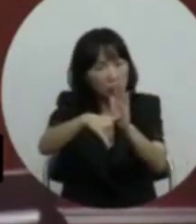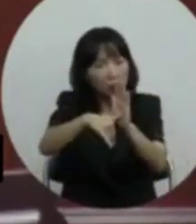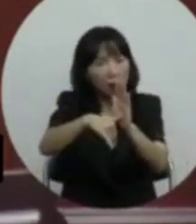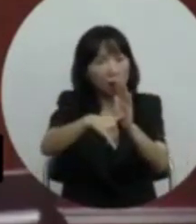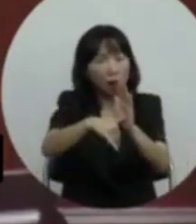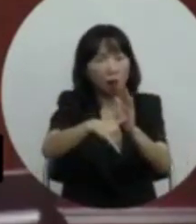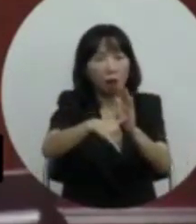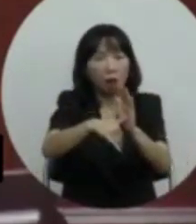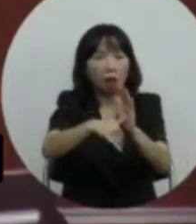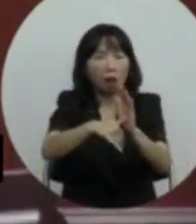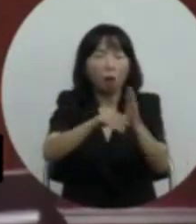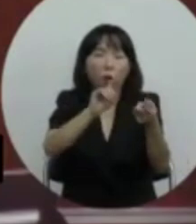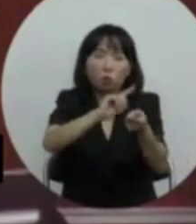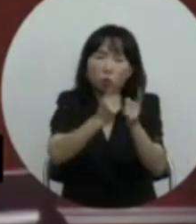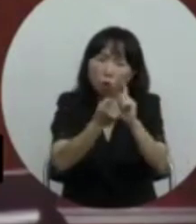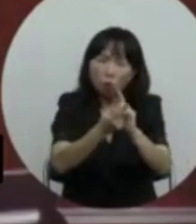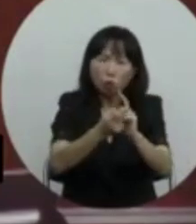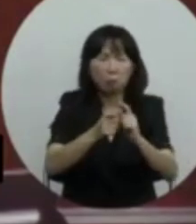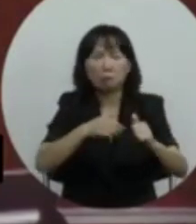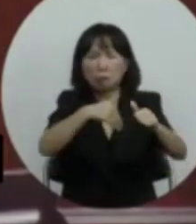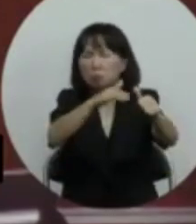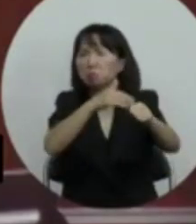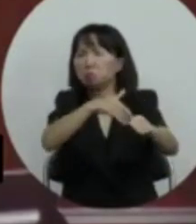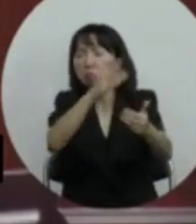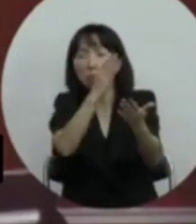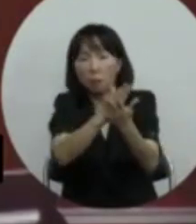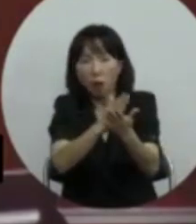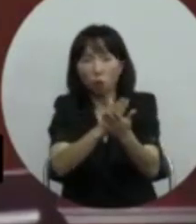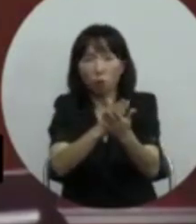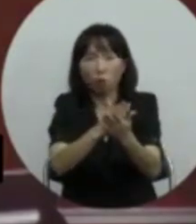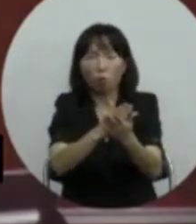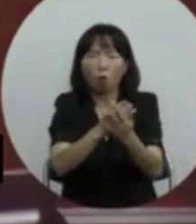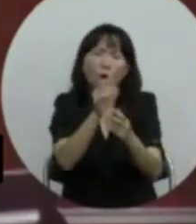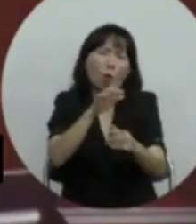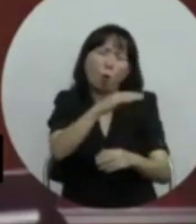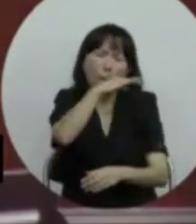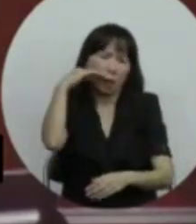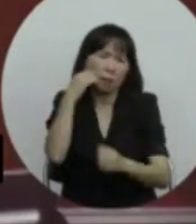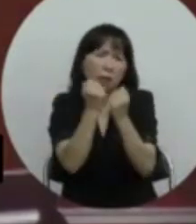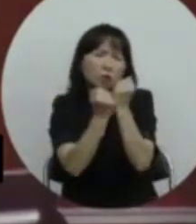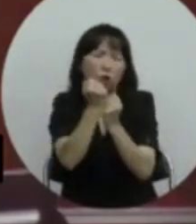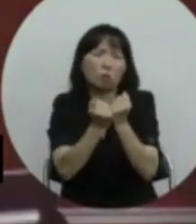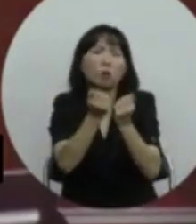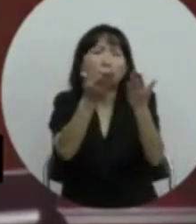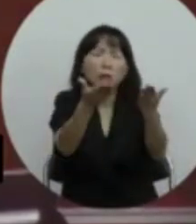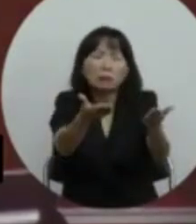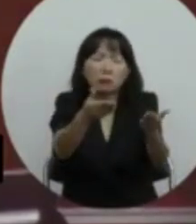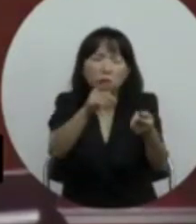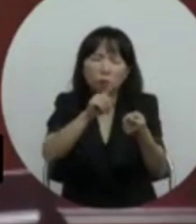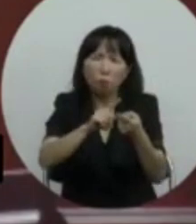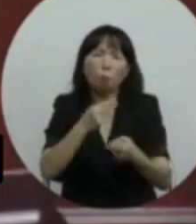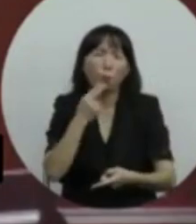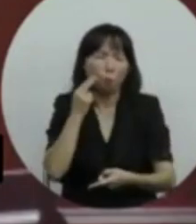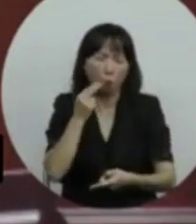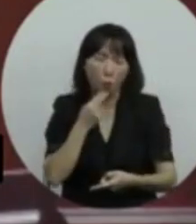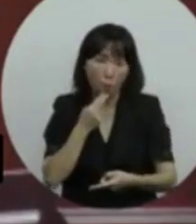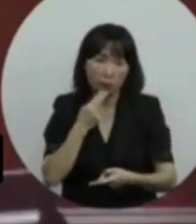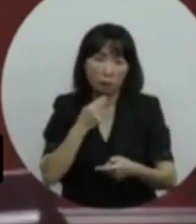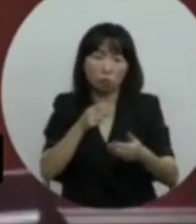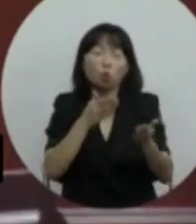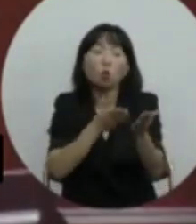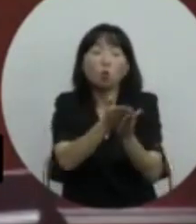집행분해에서 부서끼리 서로 미루기만 할 뿐 총괄하여 제대로 설명해주는 부서가 없다는 것과 각종 위원회